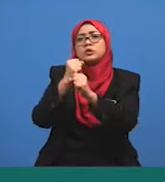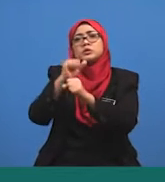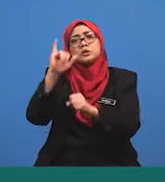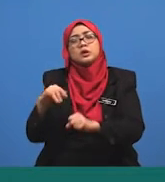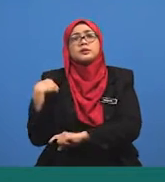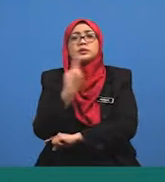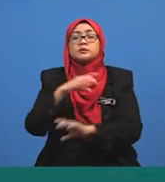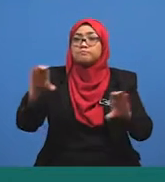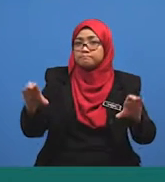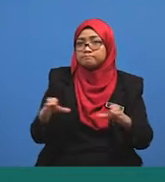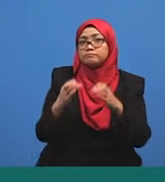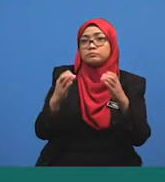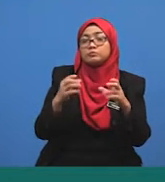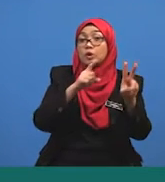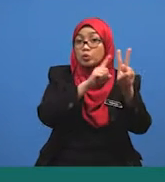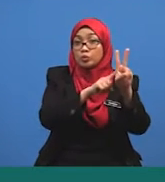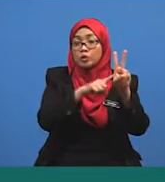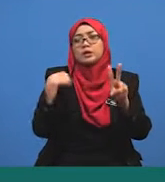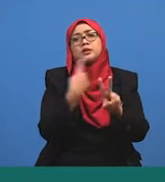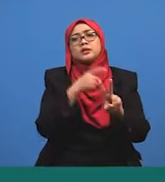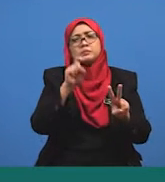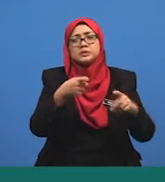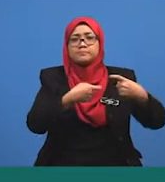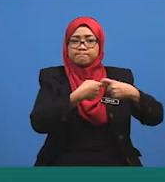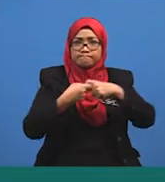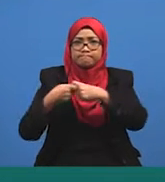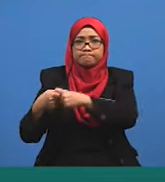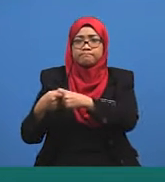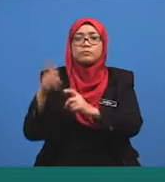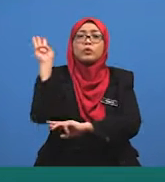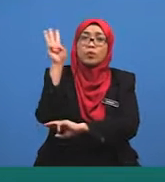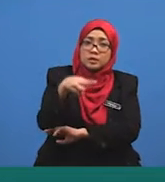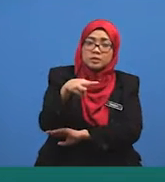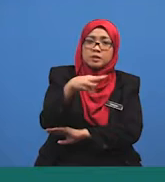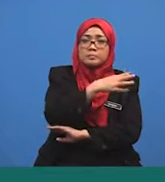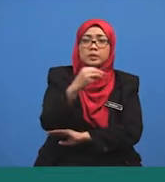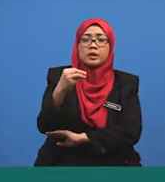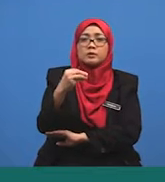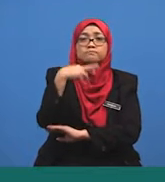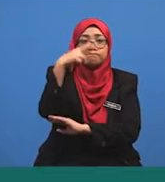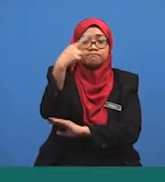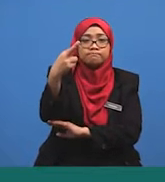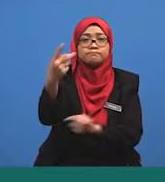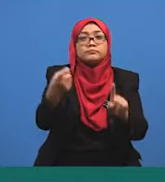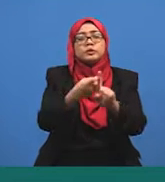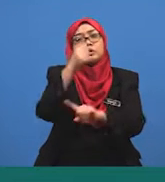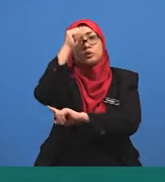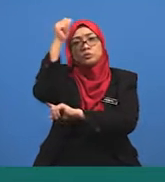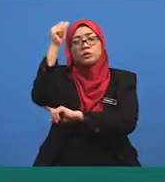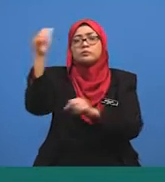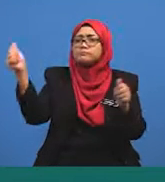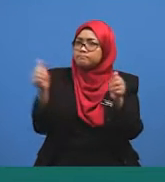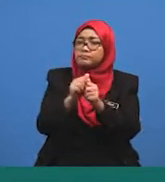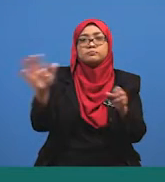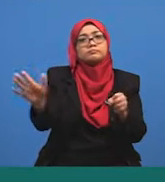dilakukan. Yang kedua, kita perlu menunaikan kewajipan dan perintah terhadap Allah Subhanahu Wa Taala dengan